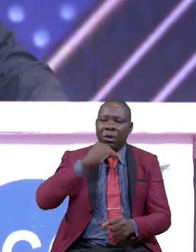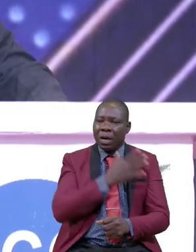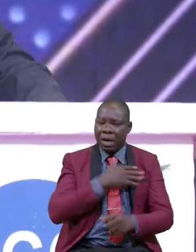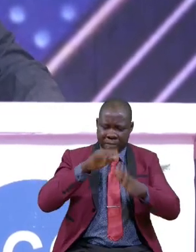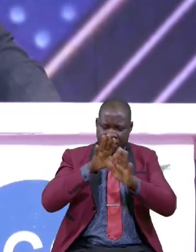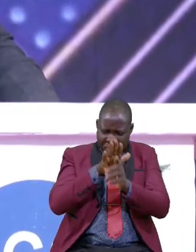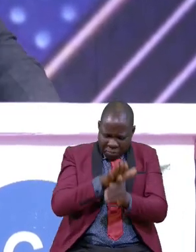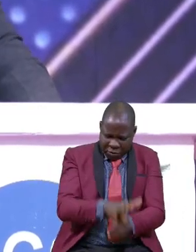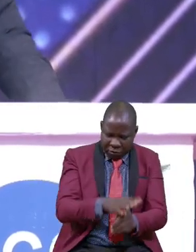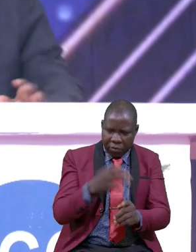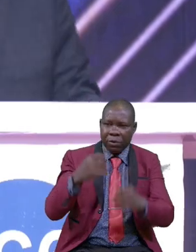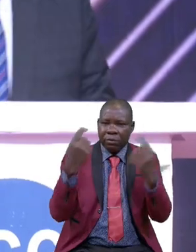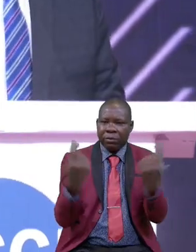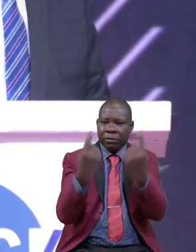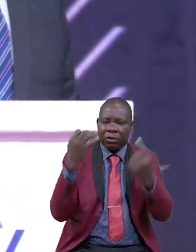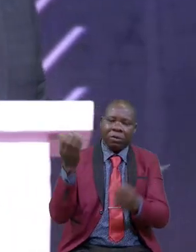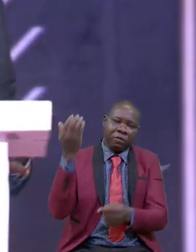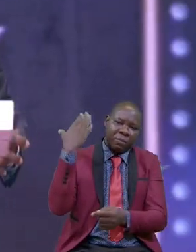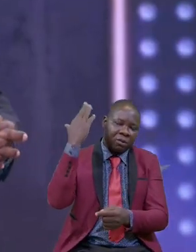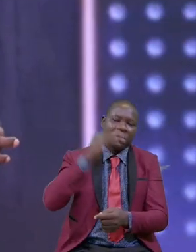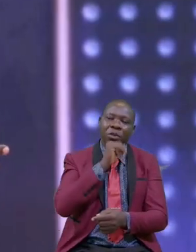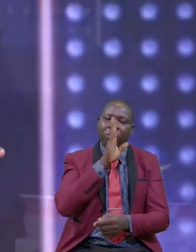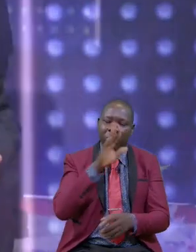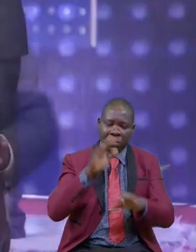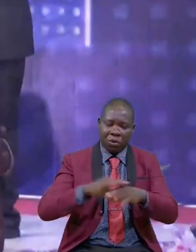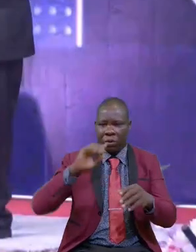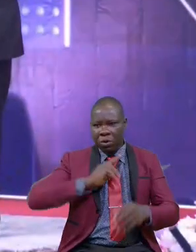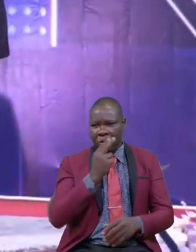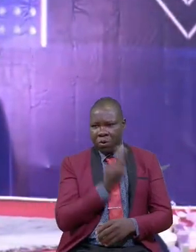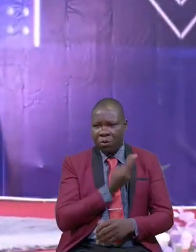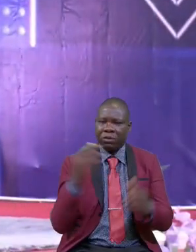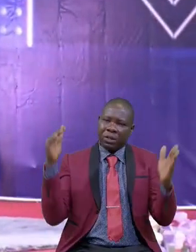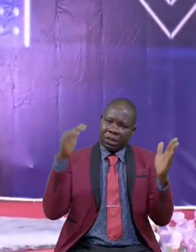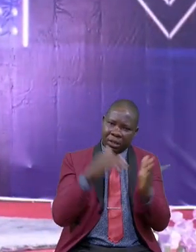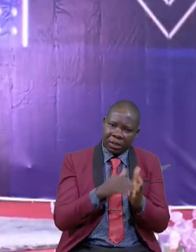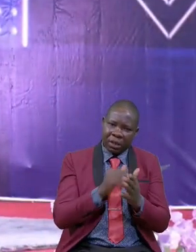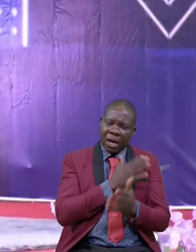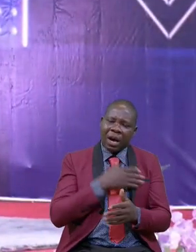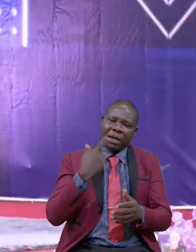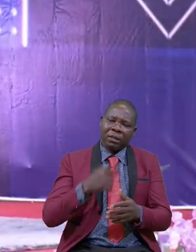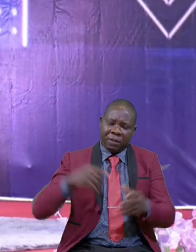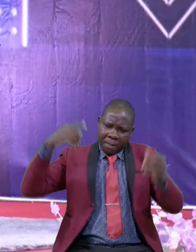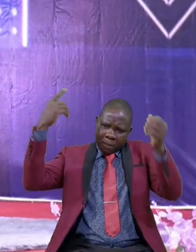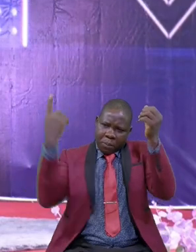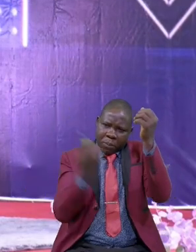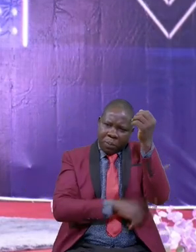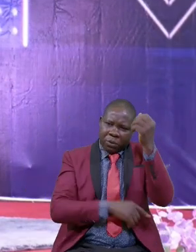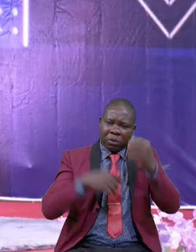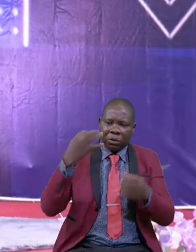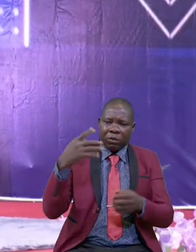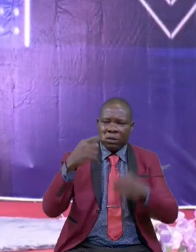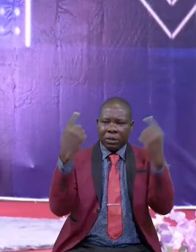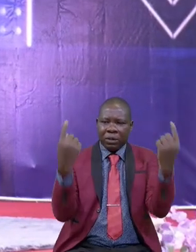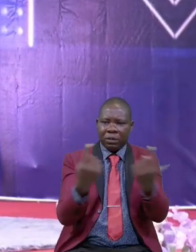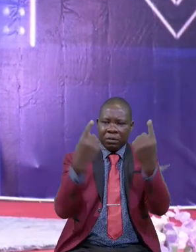passé ne repose plus sur nous et le châtiment des péchés du passé ne soit plus